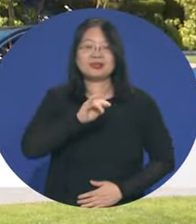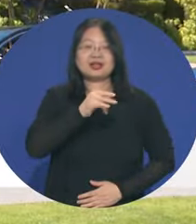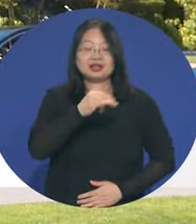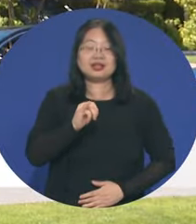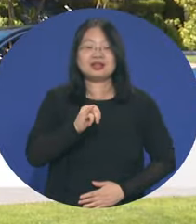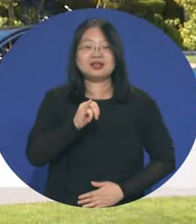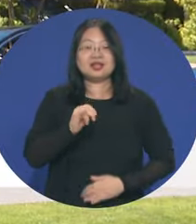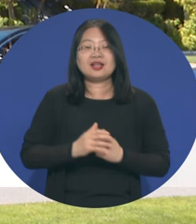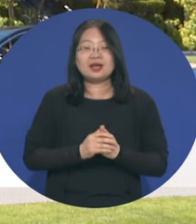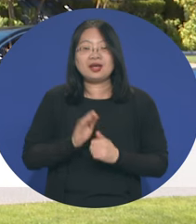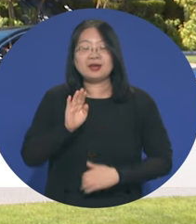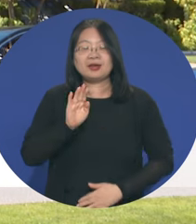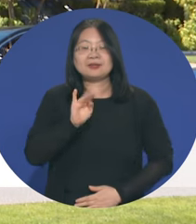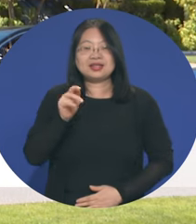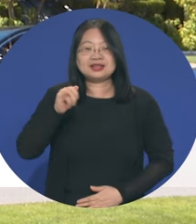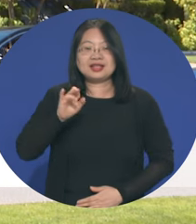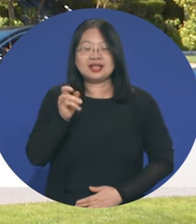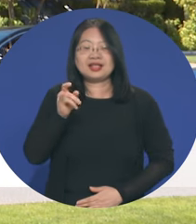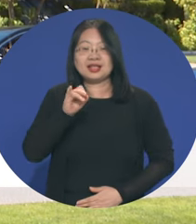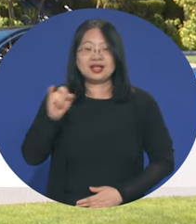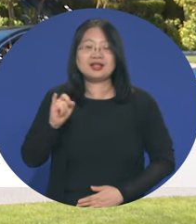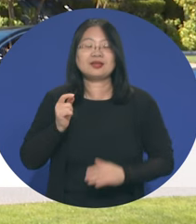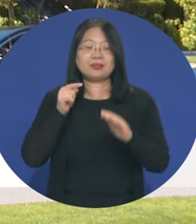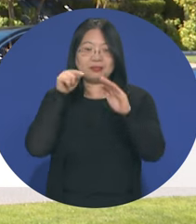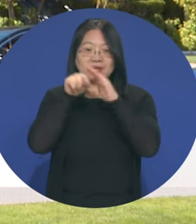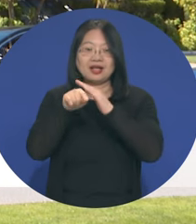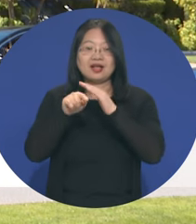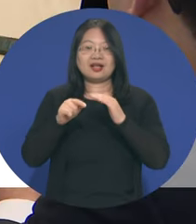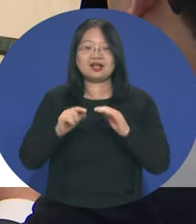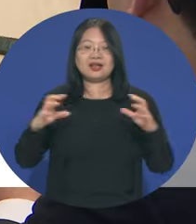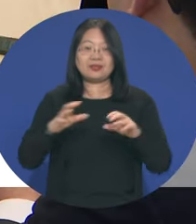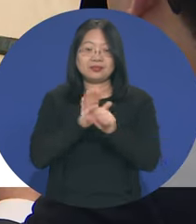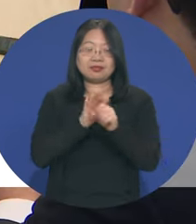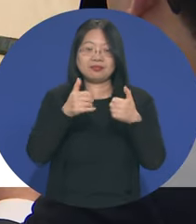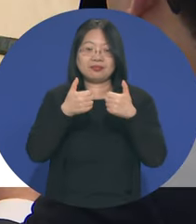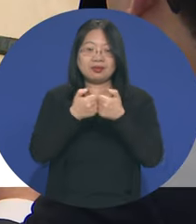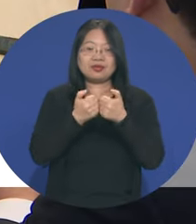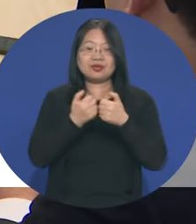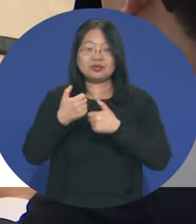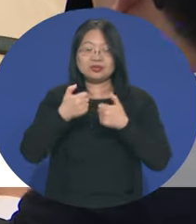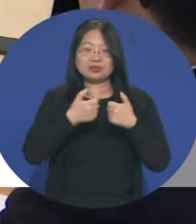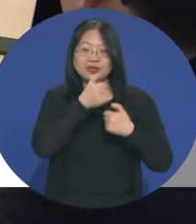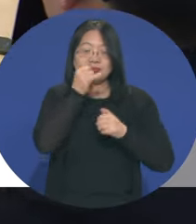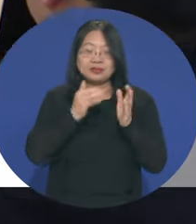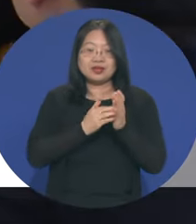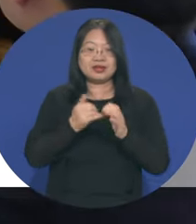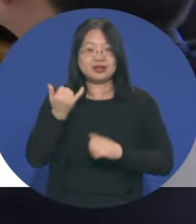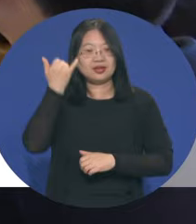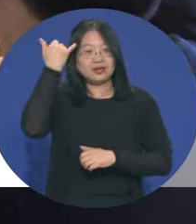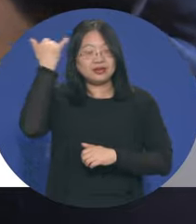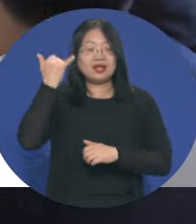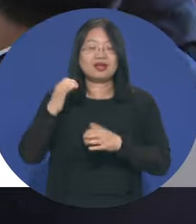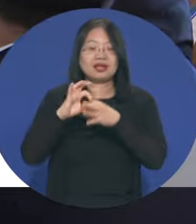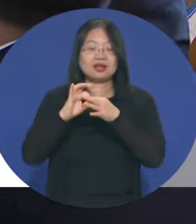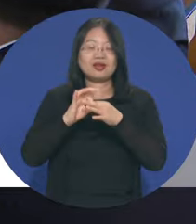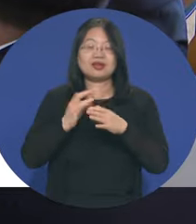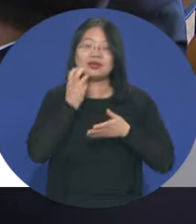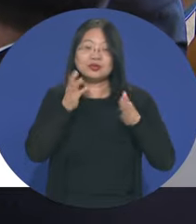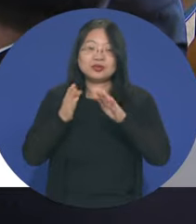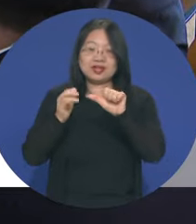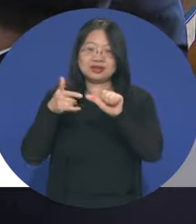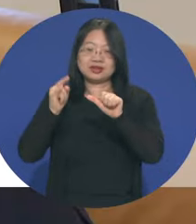찾아 성공 경험을 공유하고 협력 방안을 논의했습니다. 인공지능 관련 도내 기업 5개사가 함께한 이날